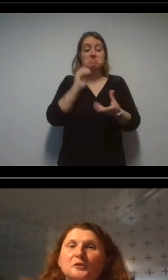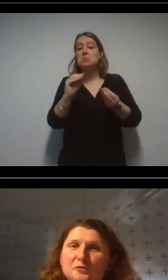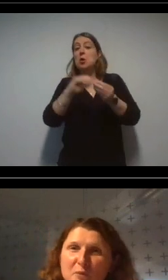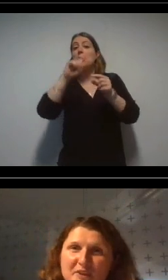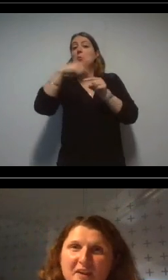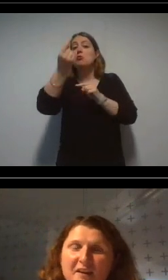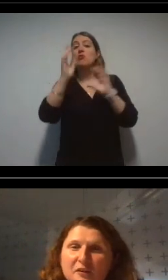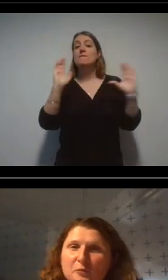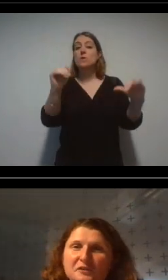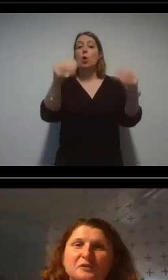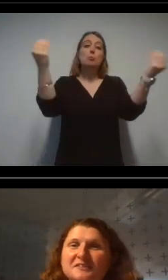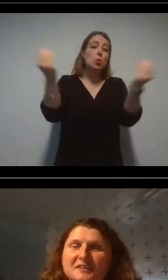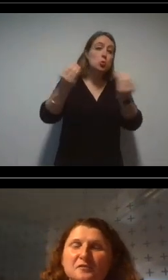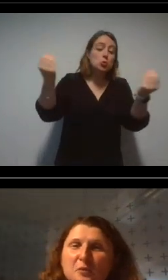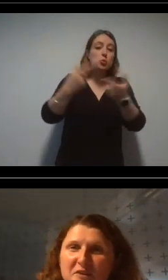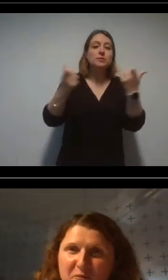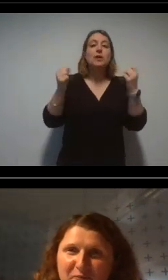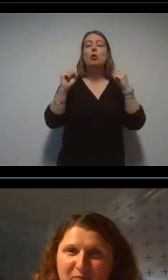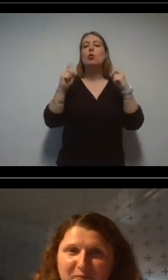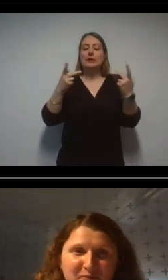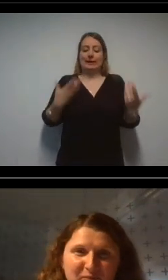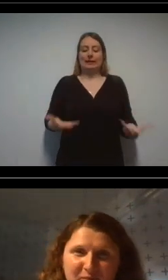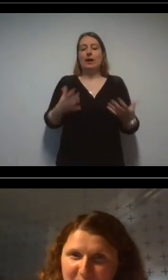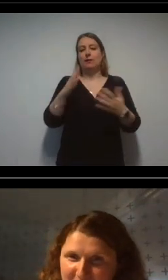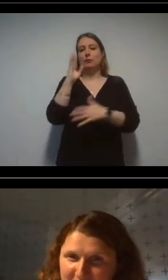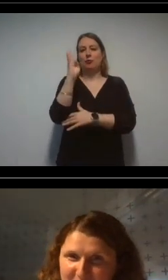en dehors de ce webinaire? Comment est-ce qu'on a cette information?